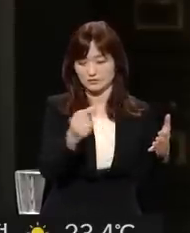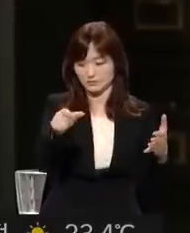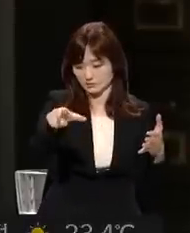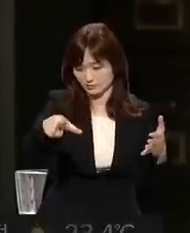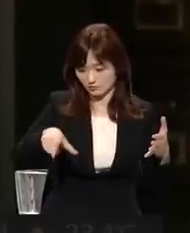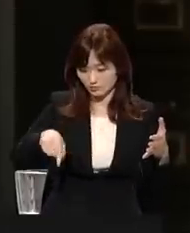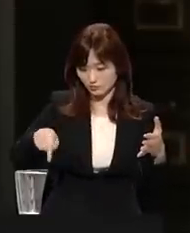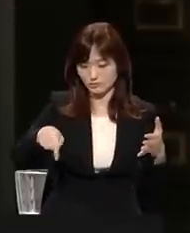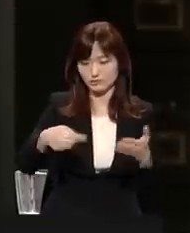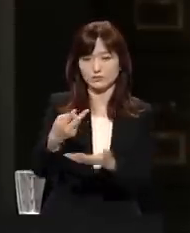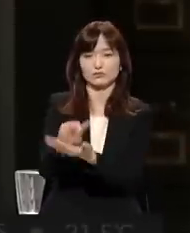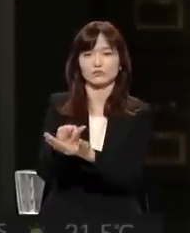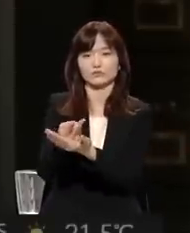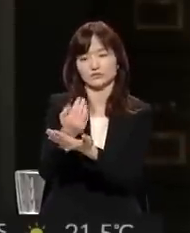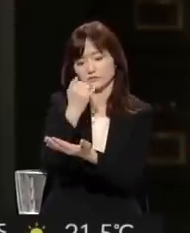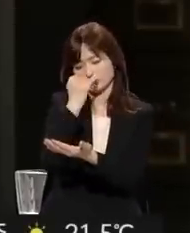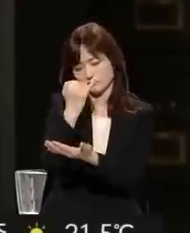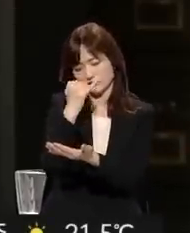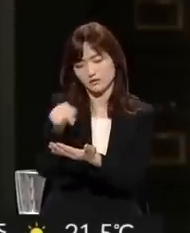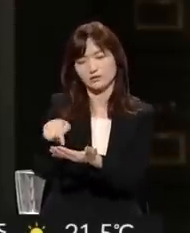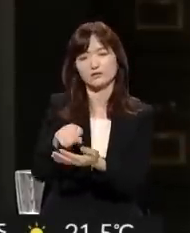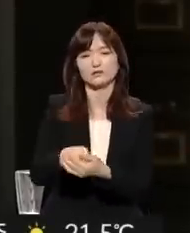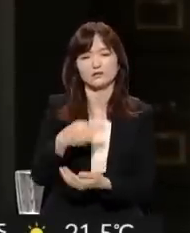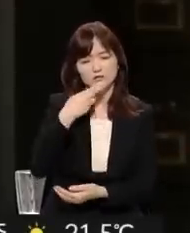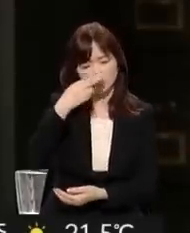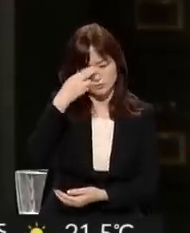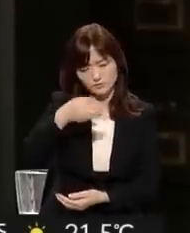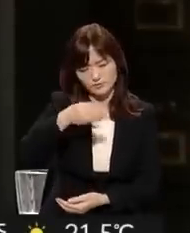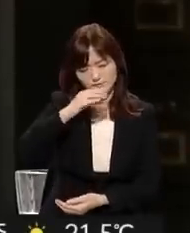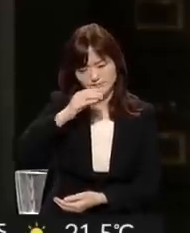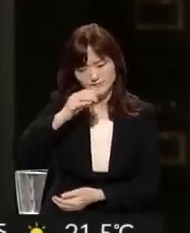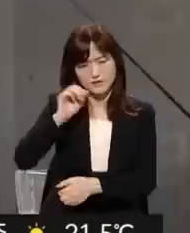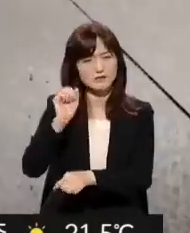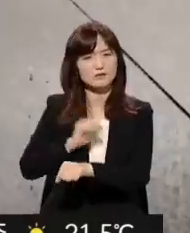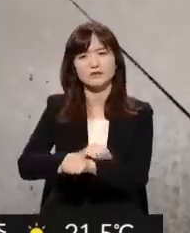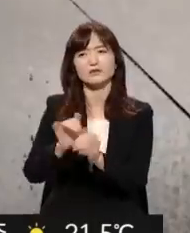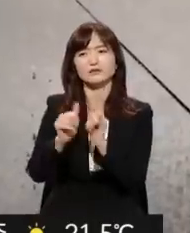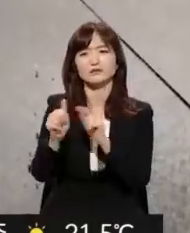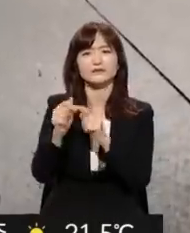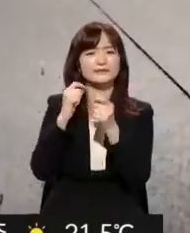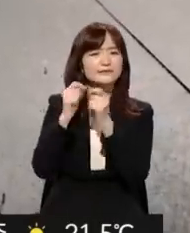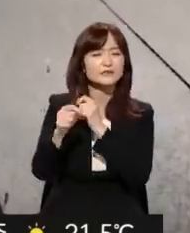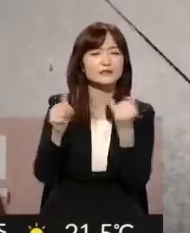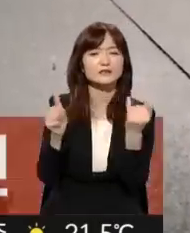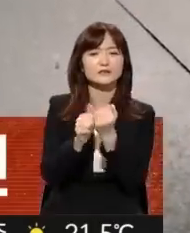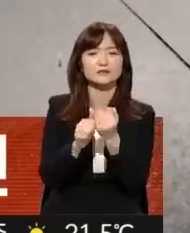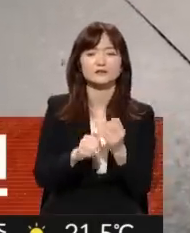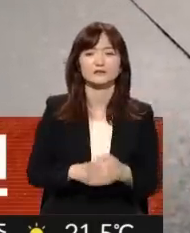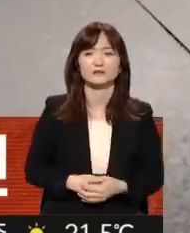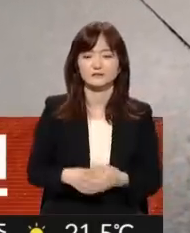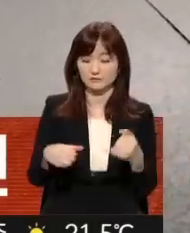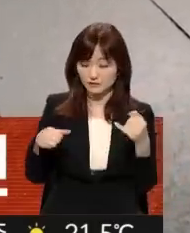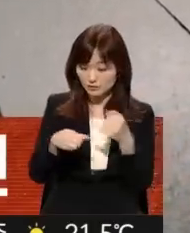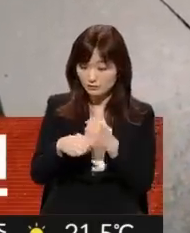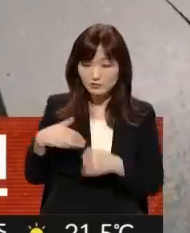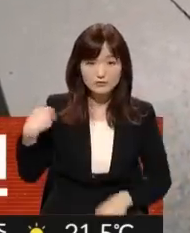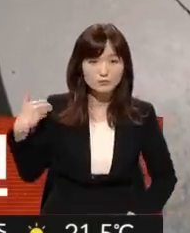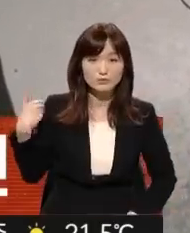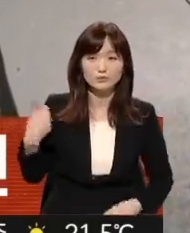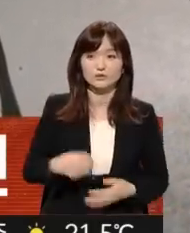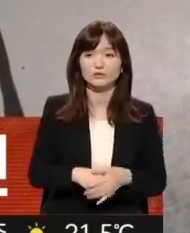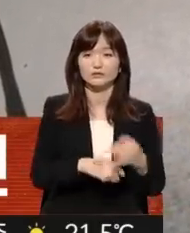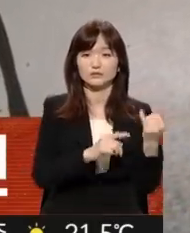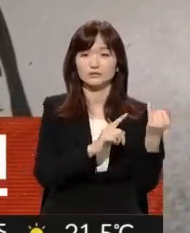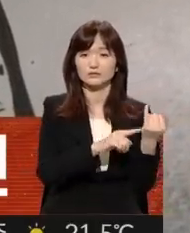술에 취해가지고 자고 있더라. 술 고래였다. 아 이러면 사기 결혼 아니에요 이거. 네 그런데 연애할 때는 이 사실을 전혀 몰랐다고 합니다. 김